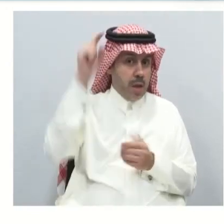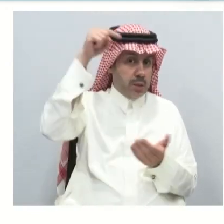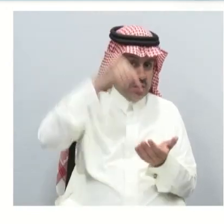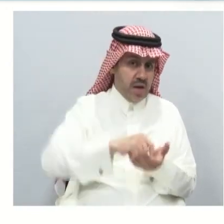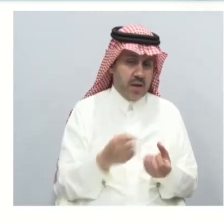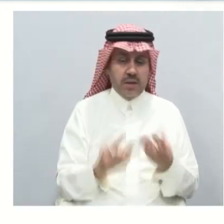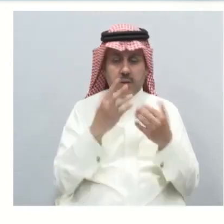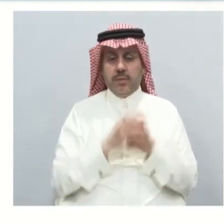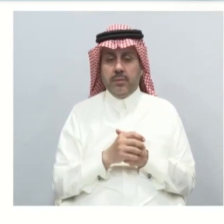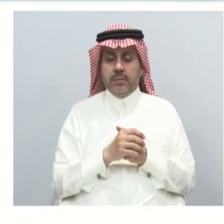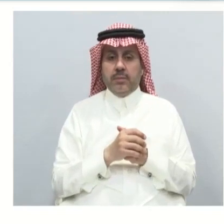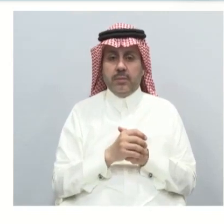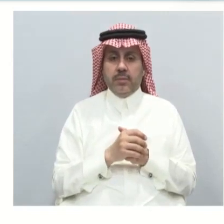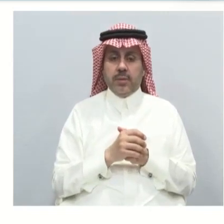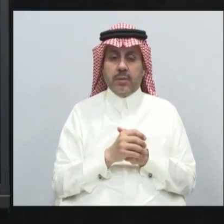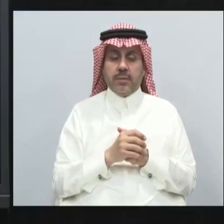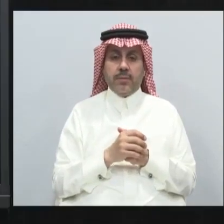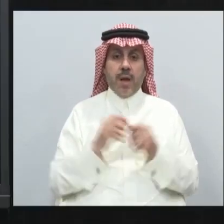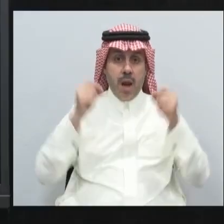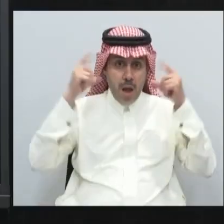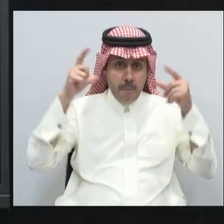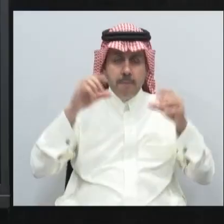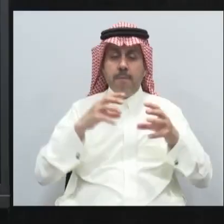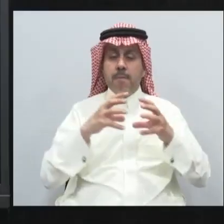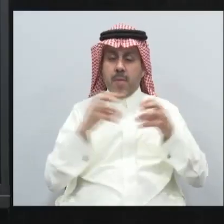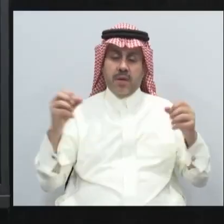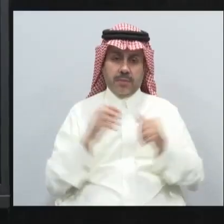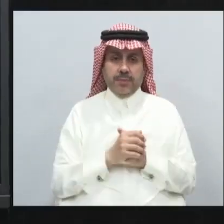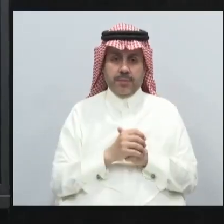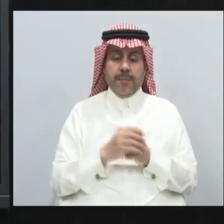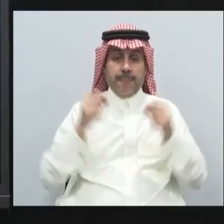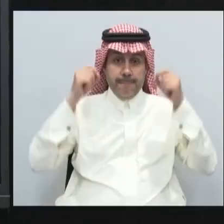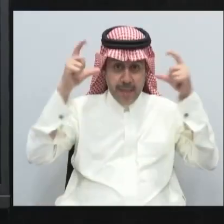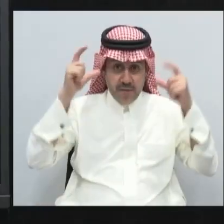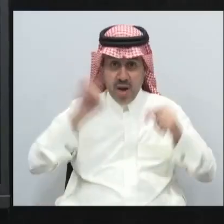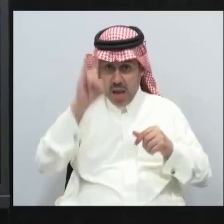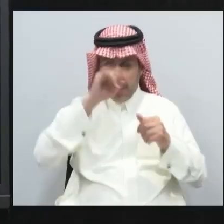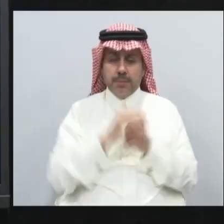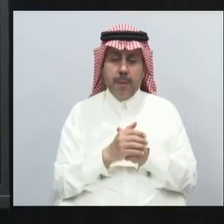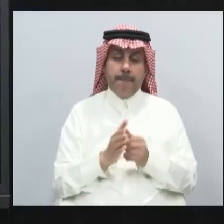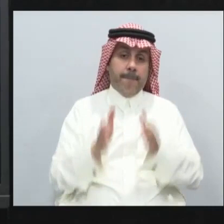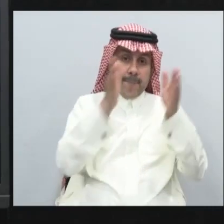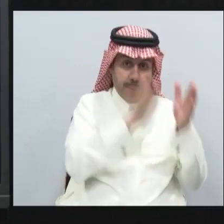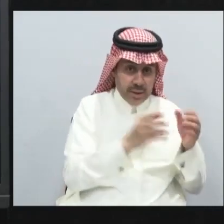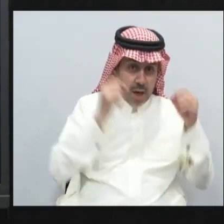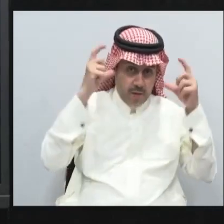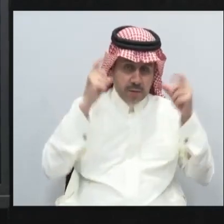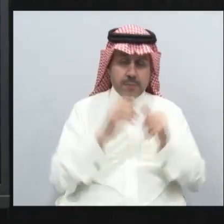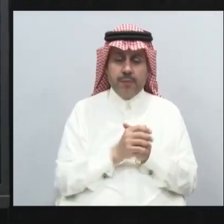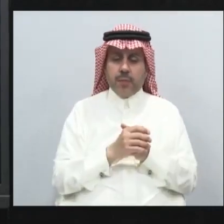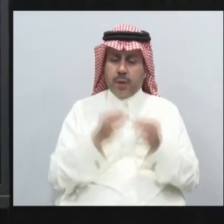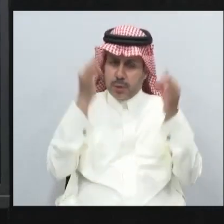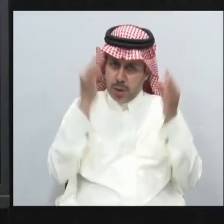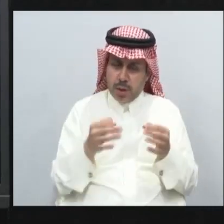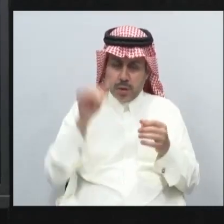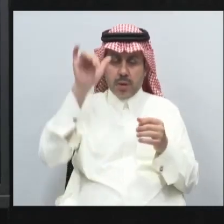دخل الجنه قبل قليل عرفنا العلم بمعناها الان ان تعرف لا اله الا الله بعد علمك بها بان